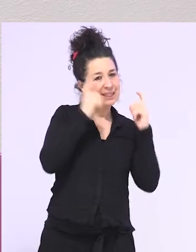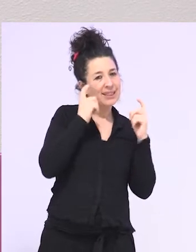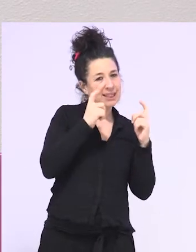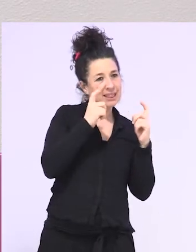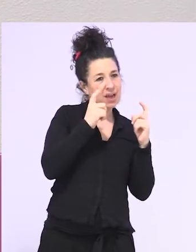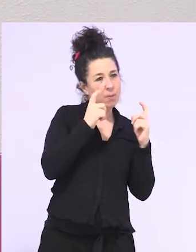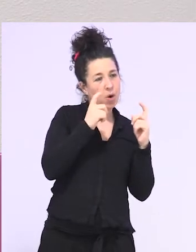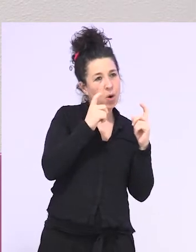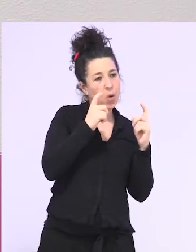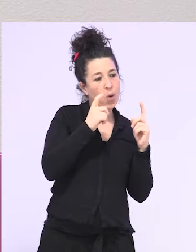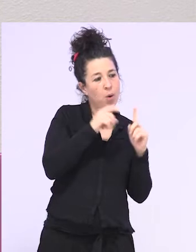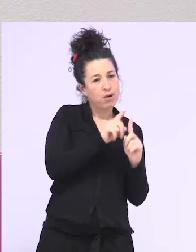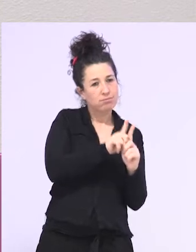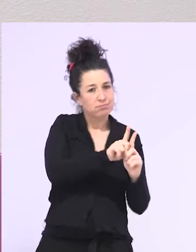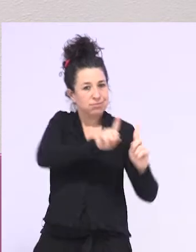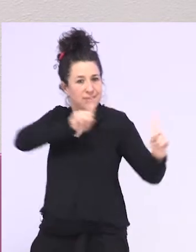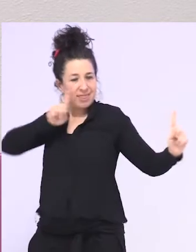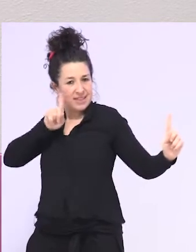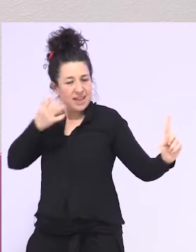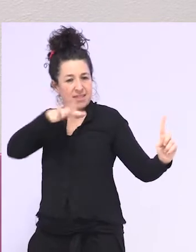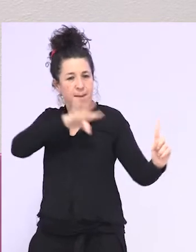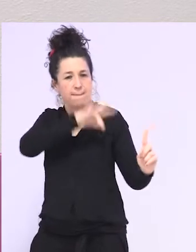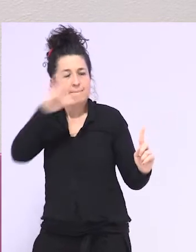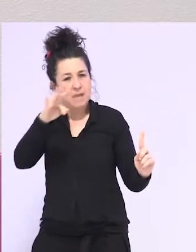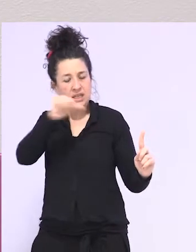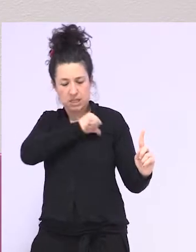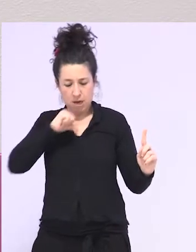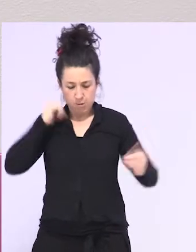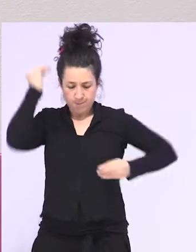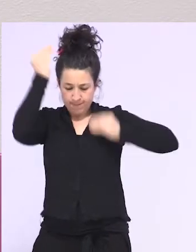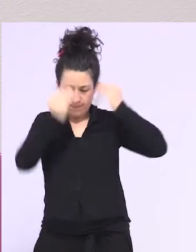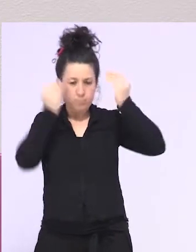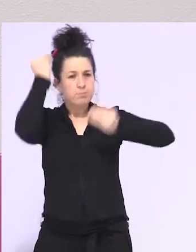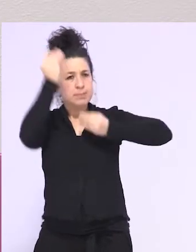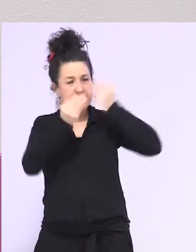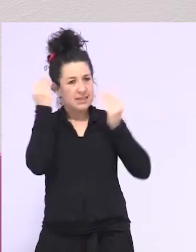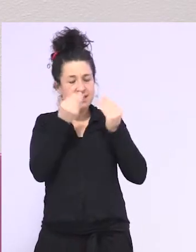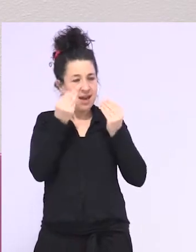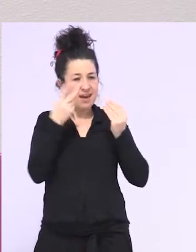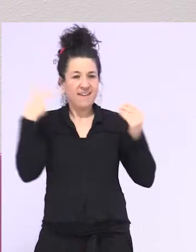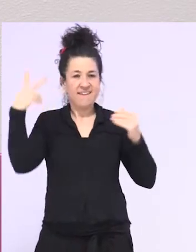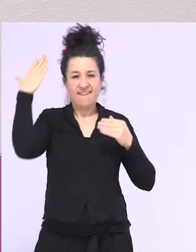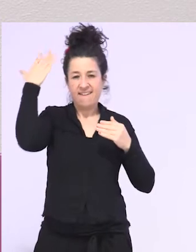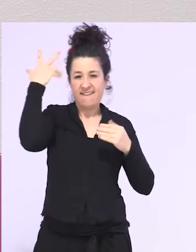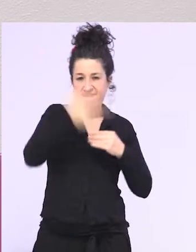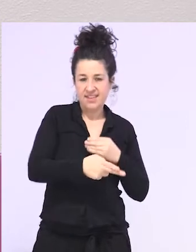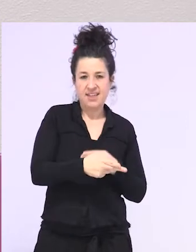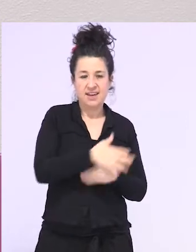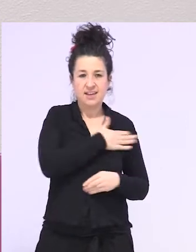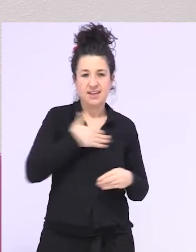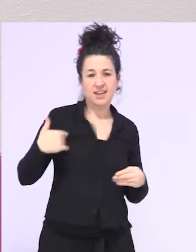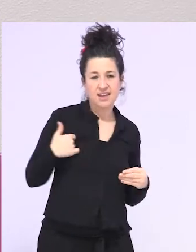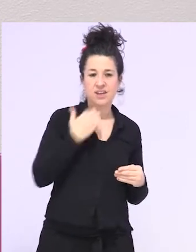autokostenamentua saiesten du, ez? Erasoa beti baldin bada momentuko gertakari zehatzengatik, zirkunstantzia partikular horietan gertatu